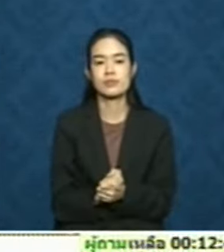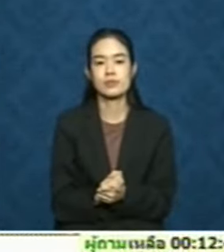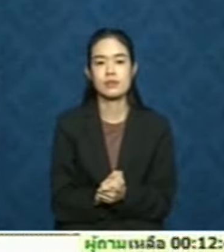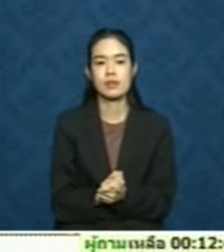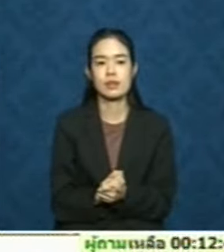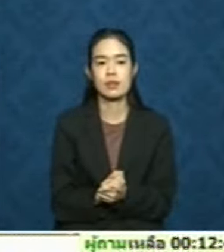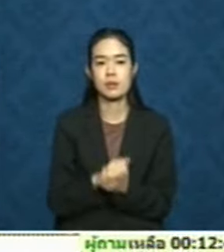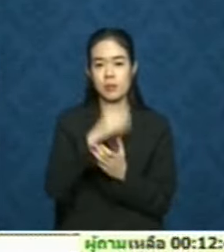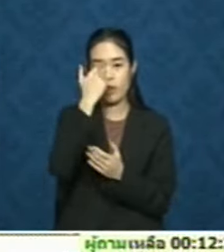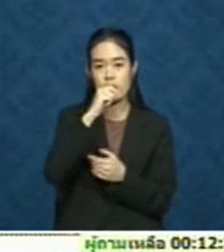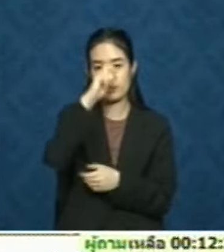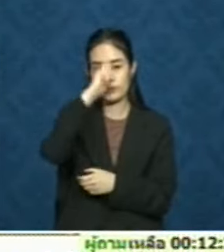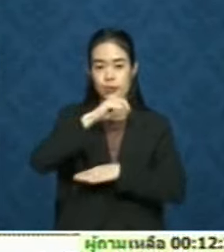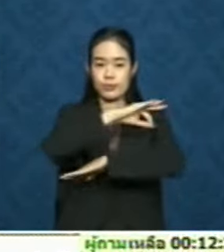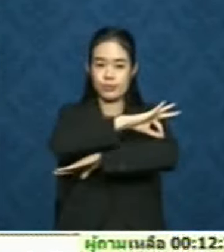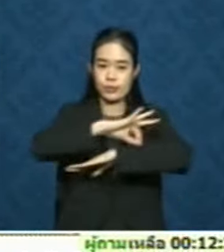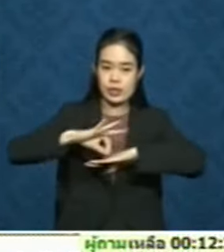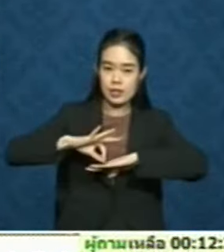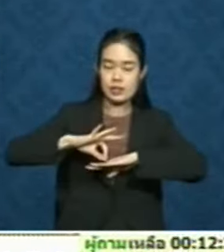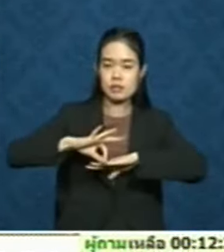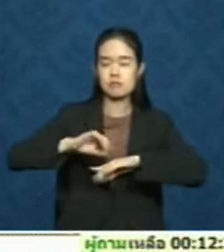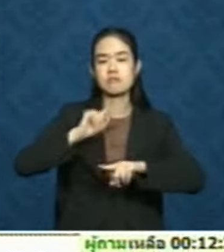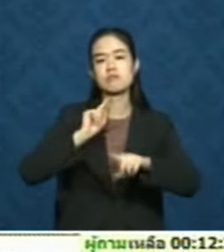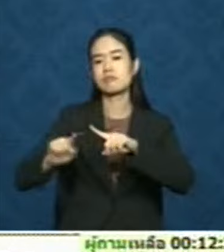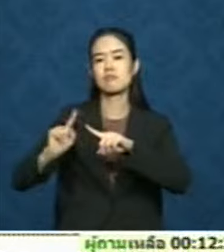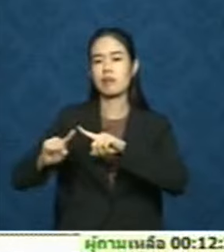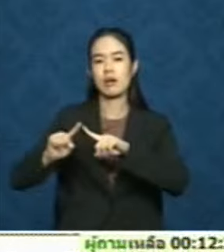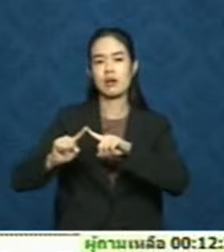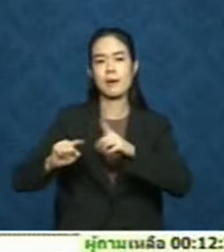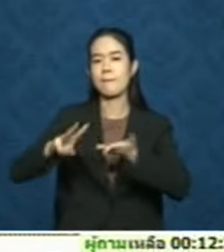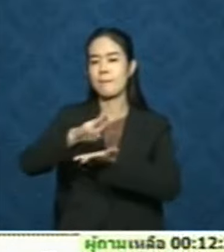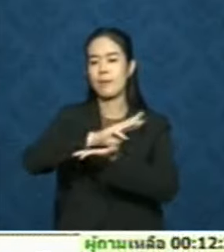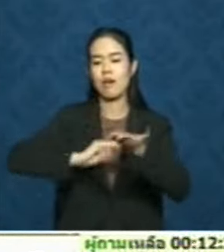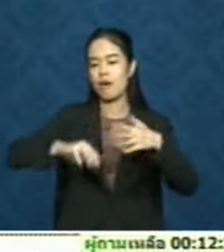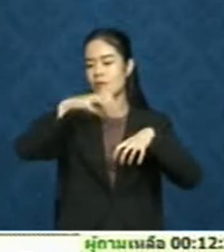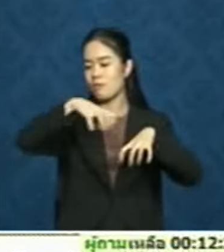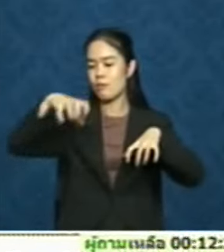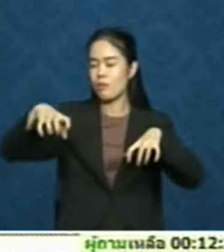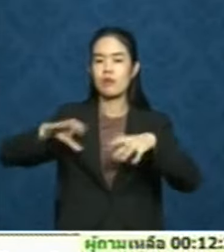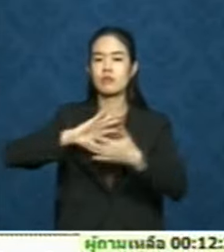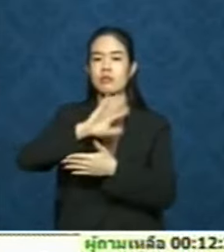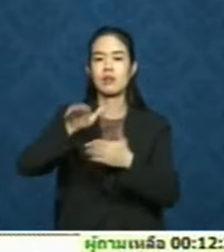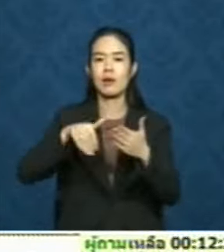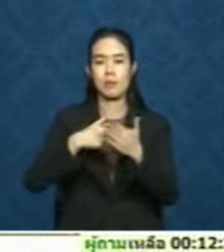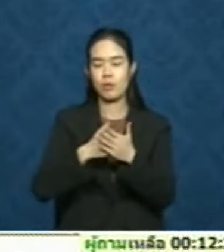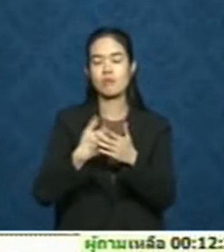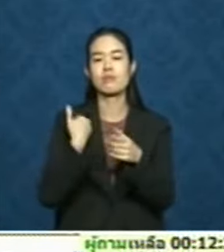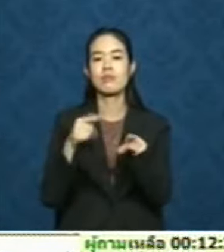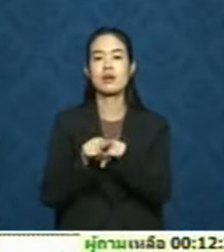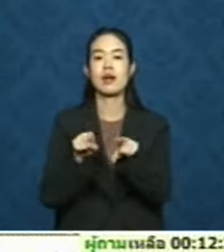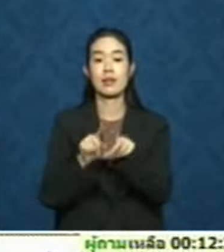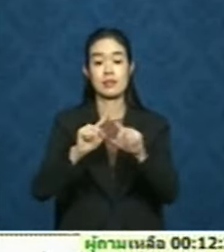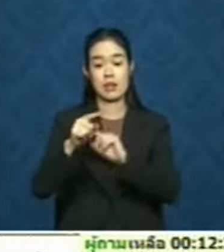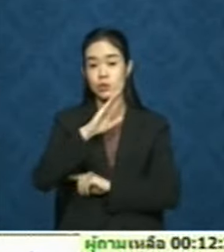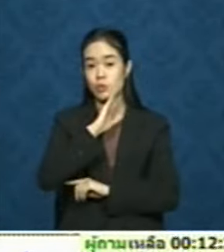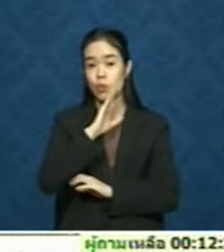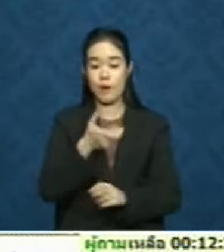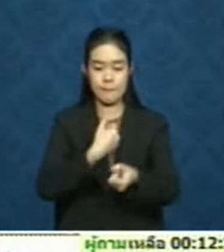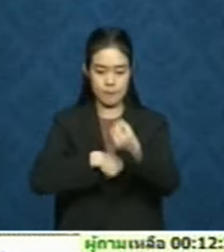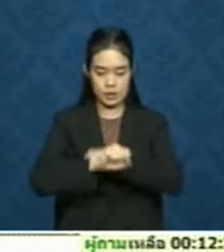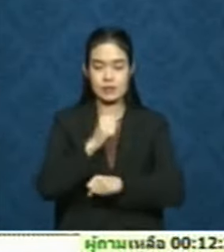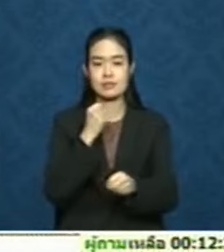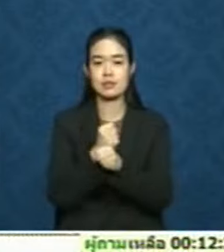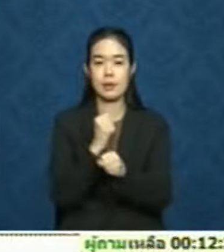ราะว่าวิศวกรก็ดีสถาปนิกก็ดีแน่นอนทุกมหาลัยก็ผลิตแต่ว่าในแง่ของผู้ชำนาญในการปฏิบัตินั้นสถาบันท